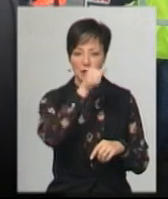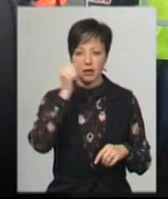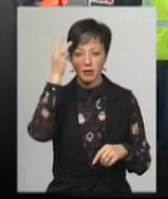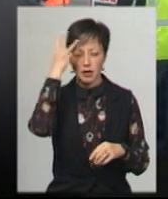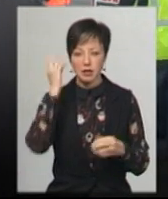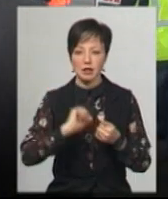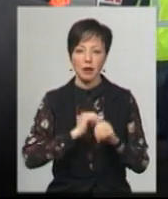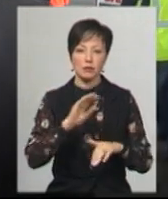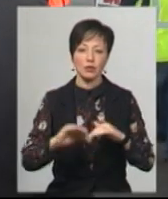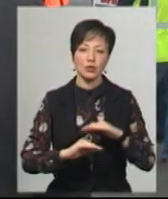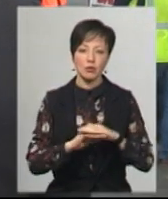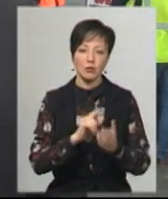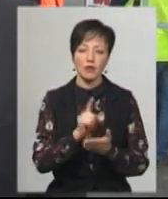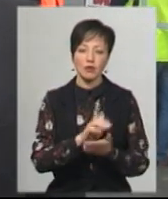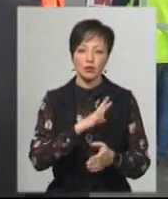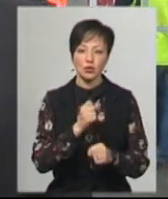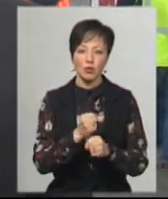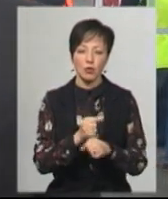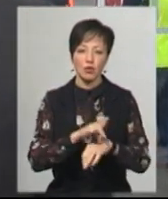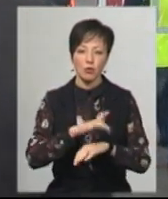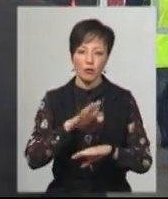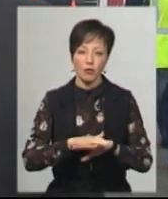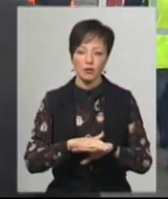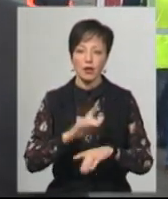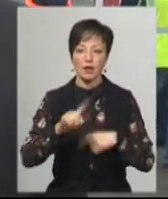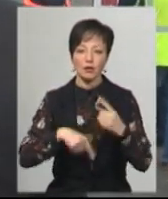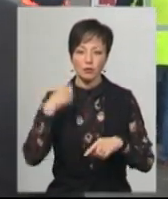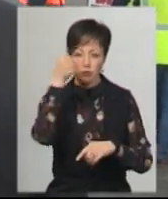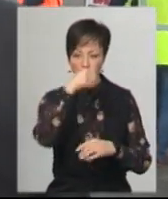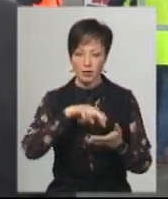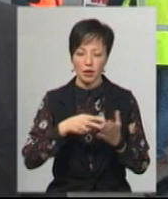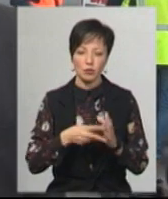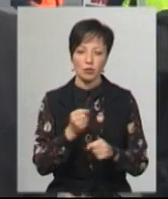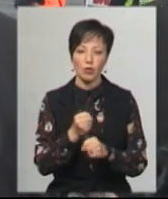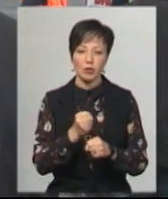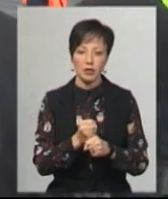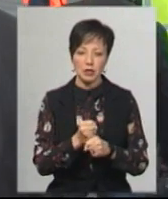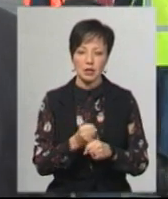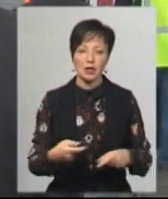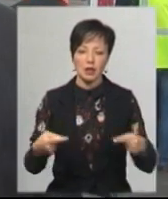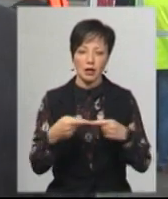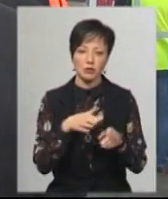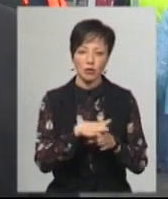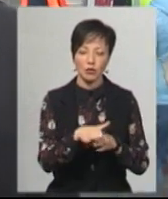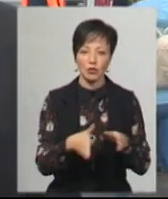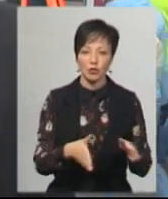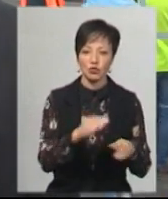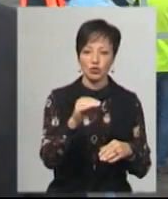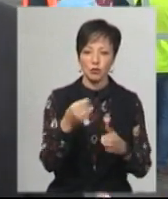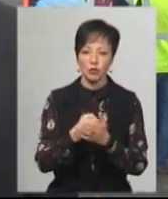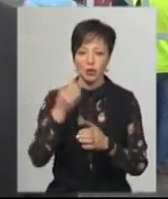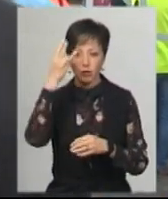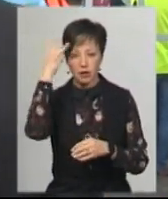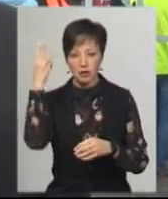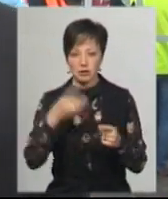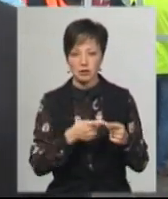Хмельницький, Кам'янець-Подільський, вона повинна бути зроблена повністю. На наступний рік плануємо робити якраз повністю дорогу від Житомира до Хмельницького,